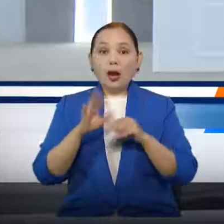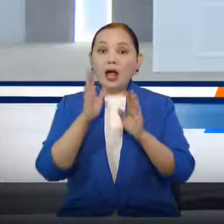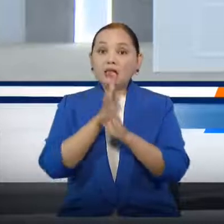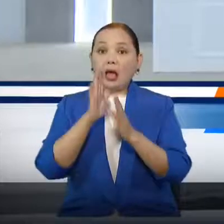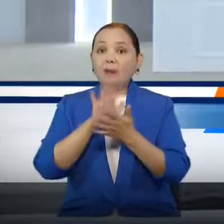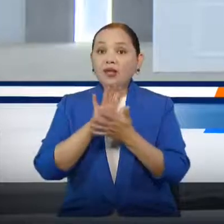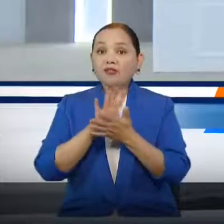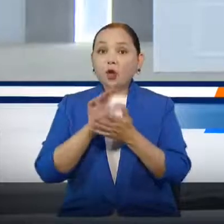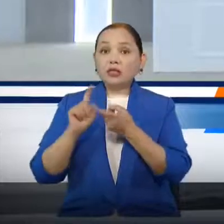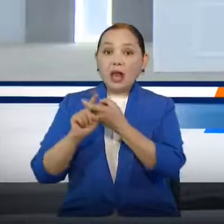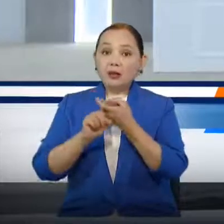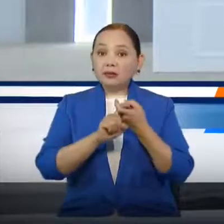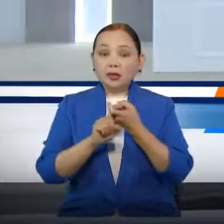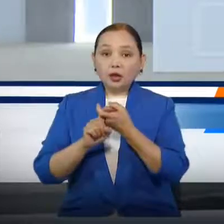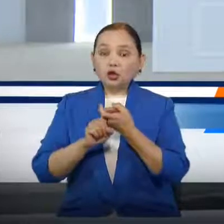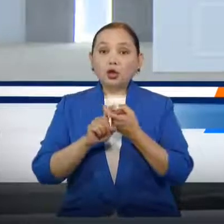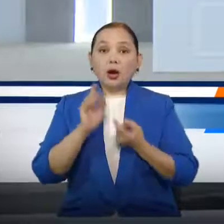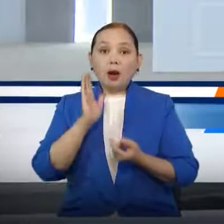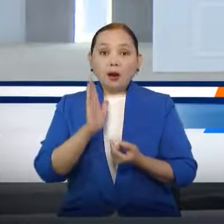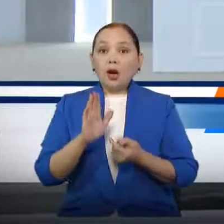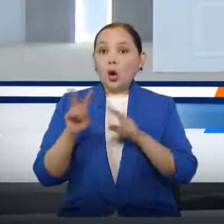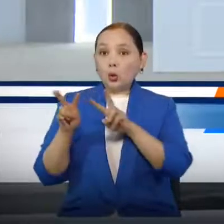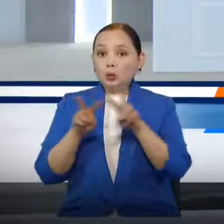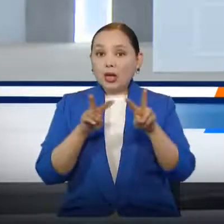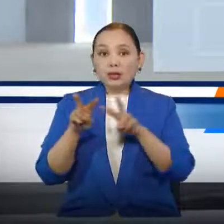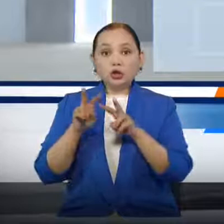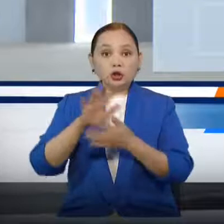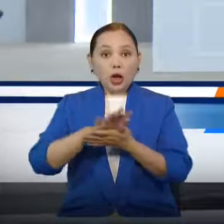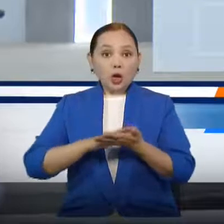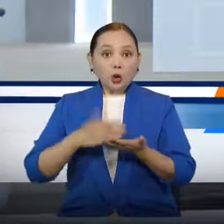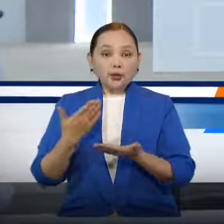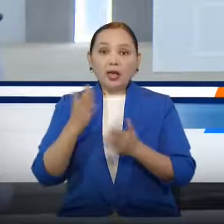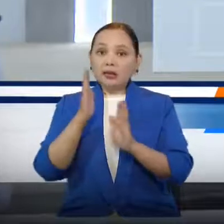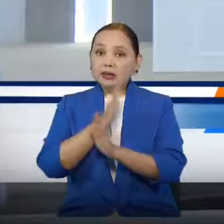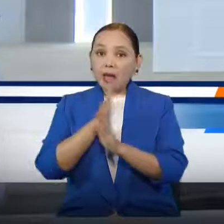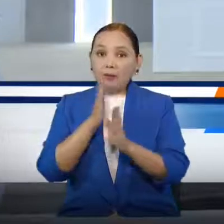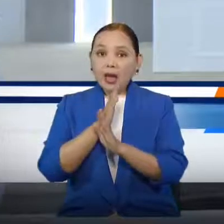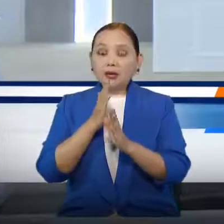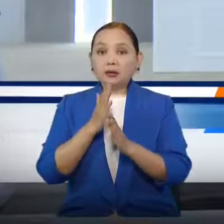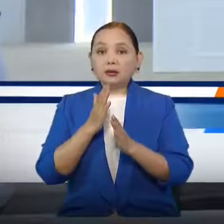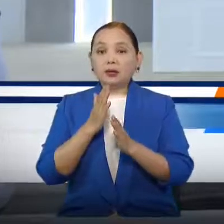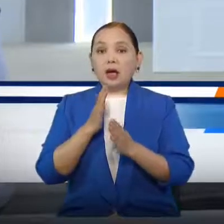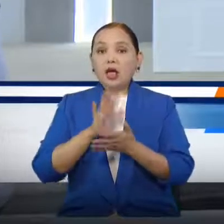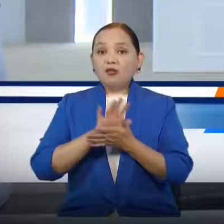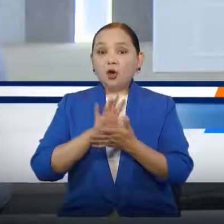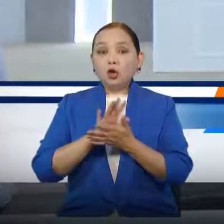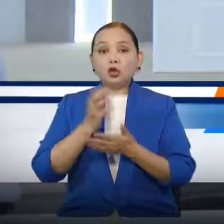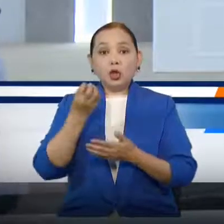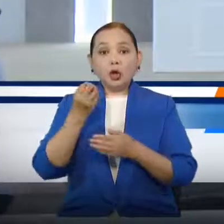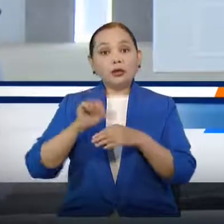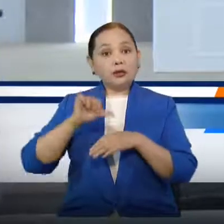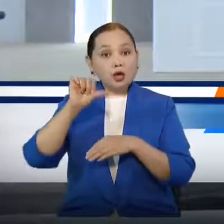tabiiy ifloslanishni kuzatishimiz jarayonida tabiat tabii iflaslanıştan